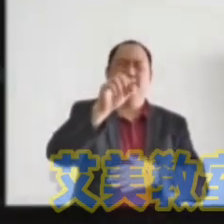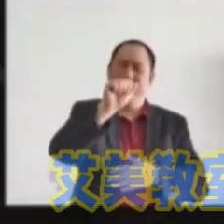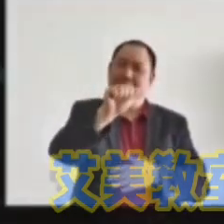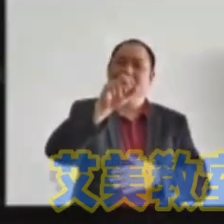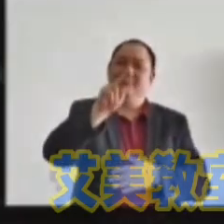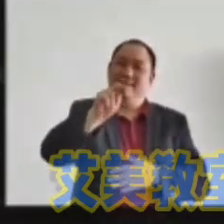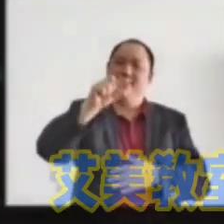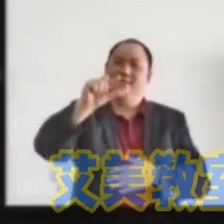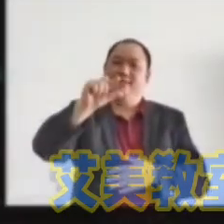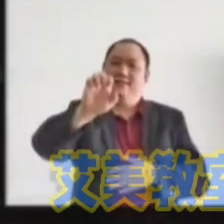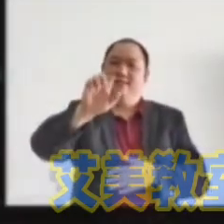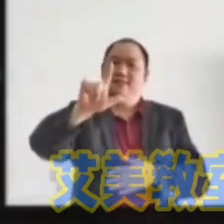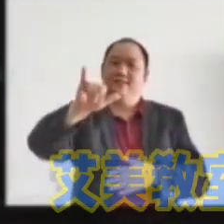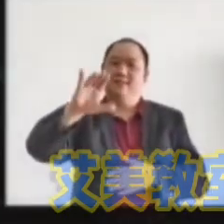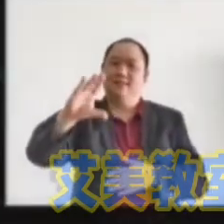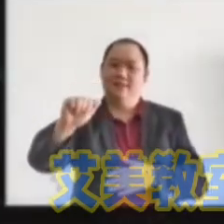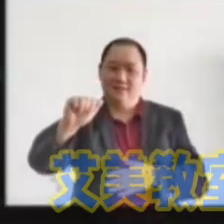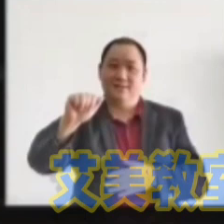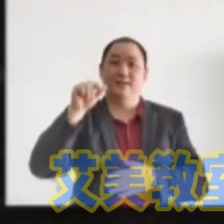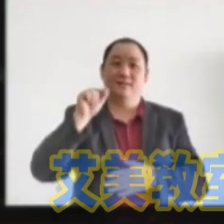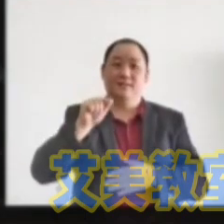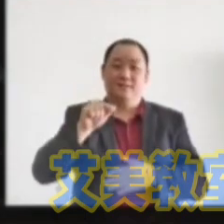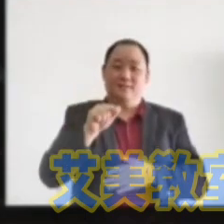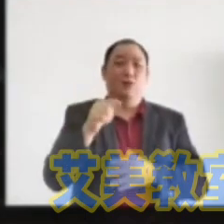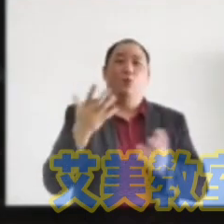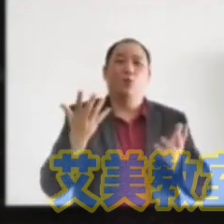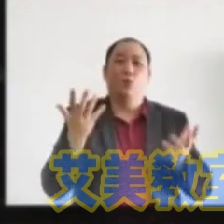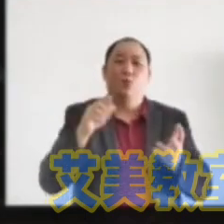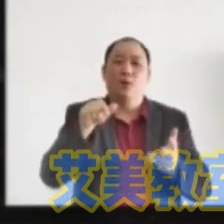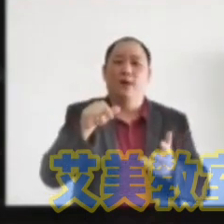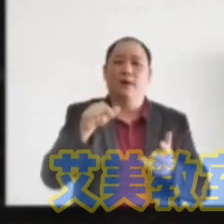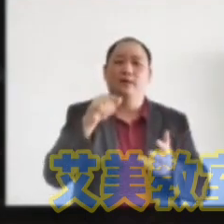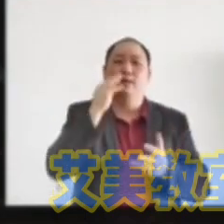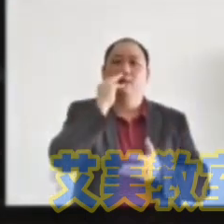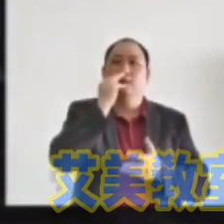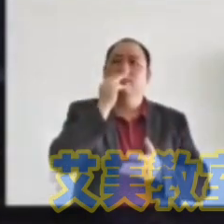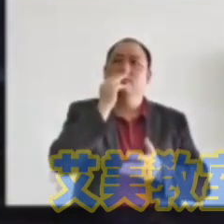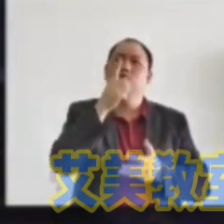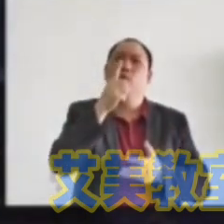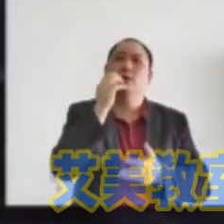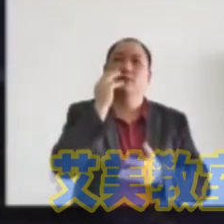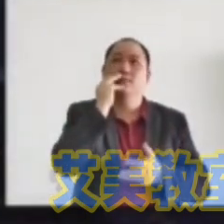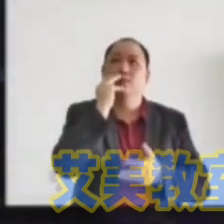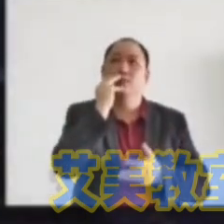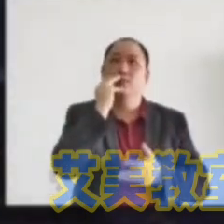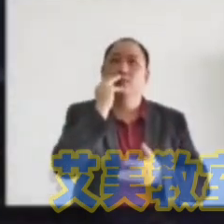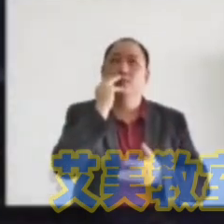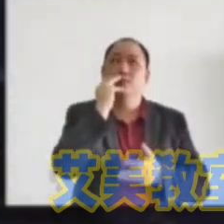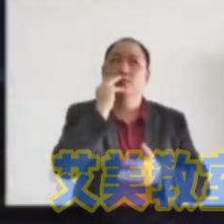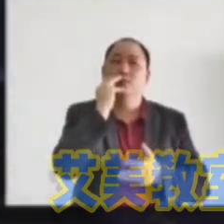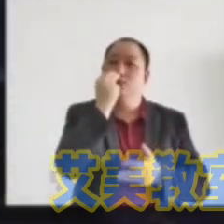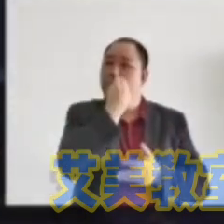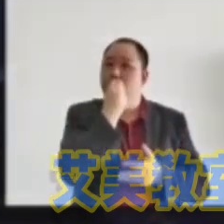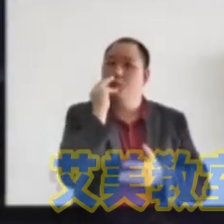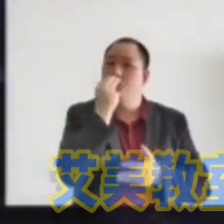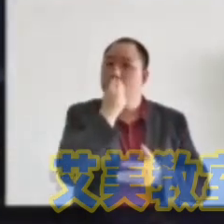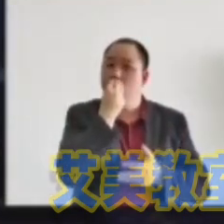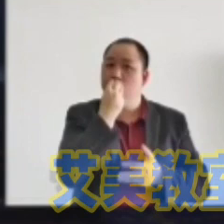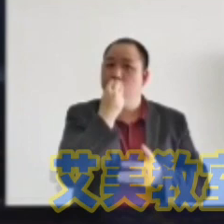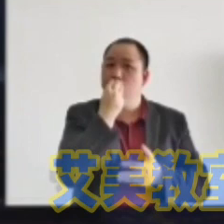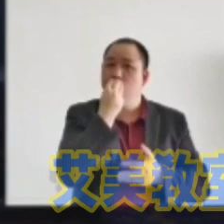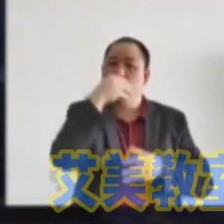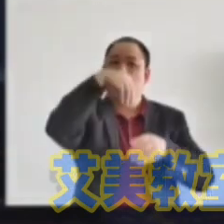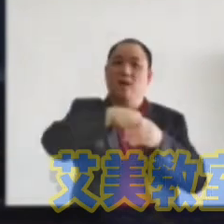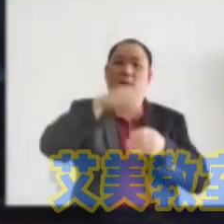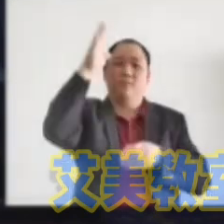们的当归、川芎跟白芍。相信哦，很专业的人都知道，安妮莎，这个当归、川芎、白芍